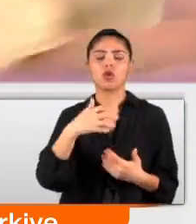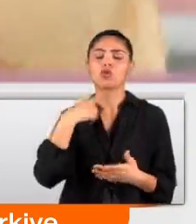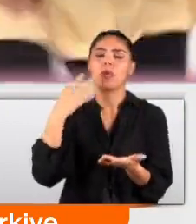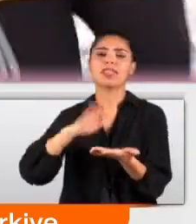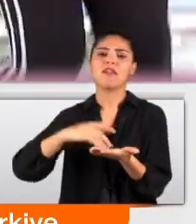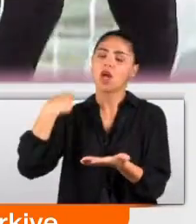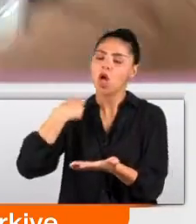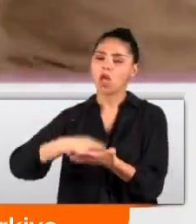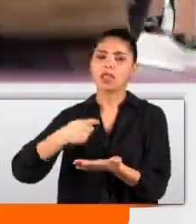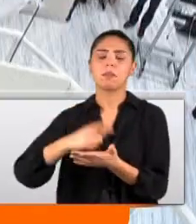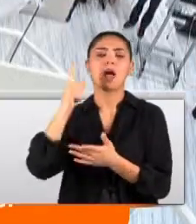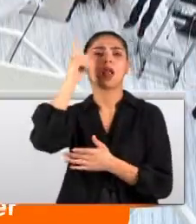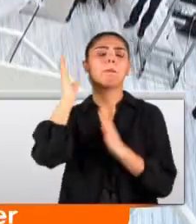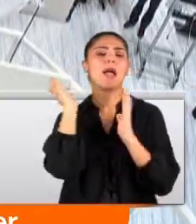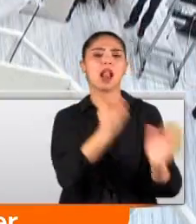kısmını...